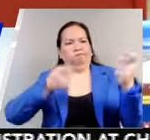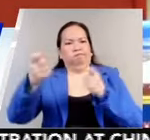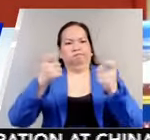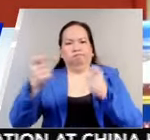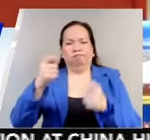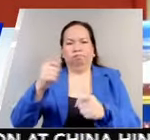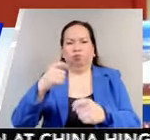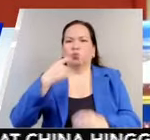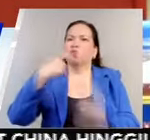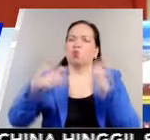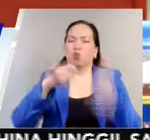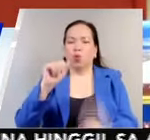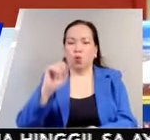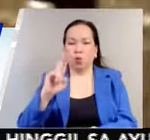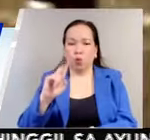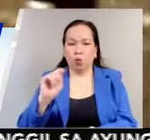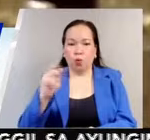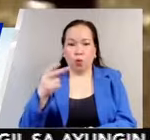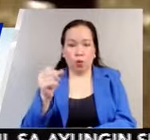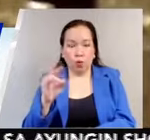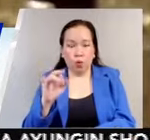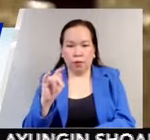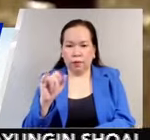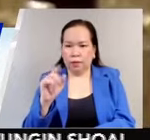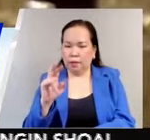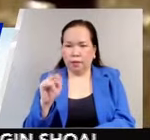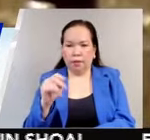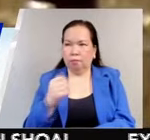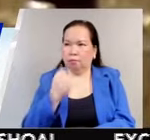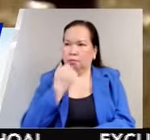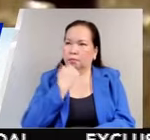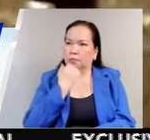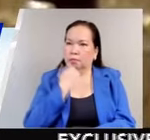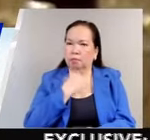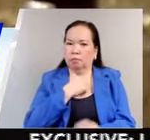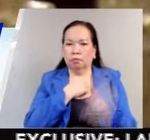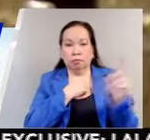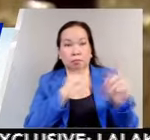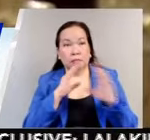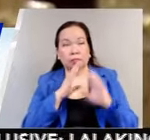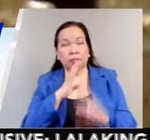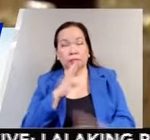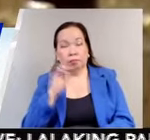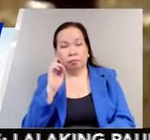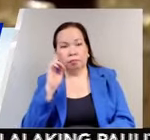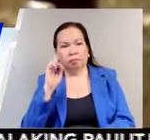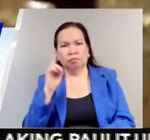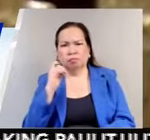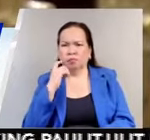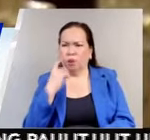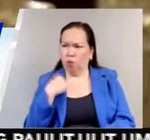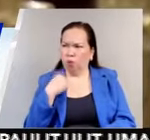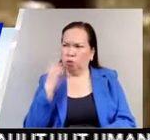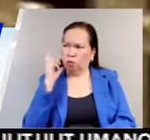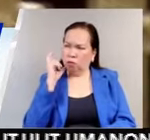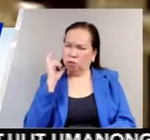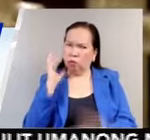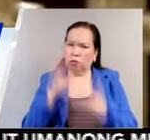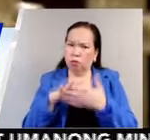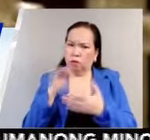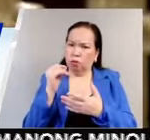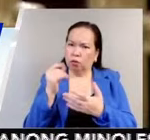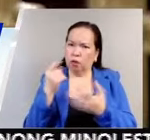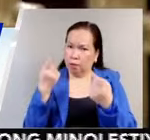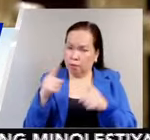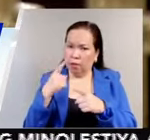Mahirap yan, hindi sanali ang Pilipino. Actually, I only learned about the case about a year ago. I didn't know that such a case existed. We